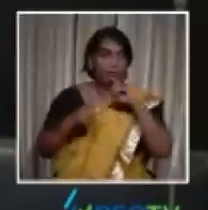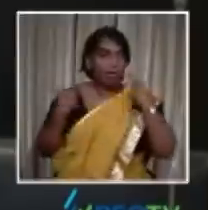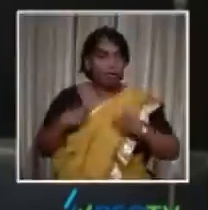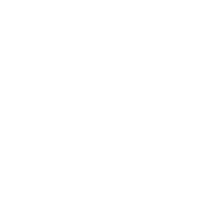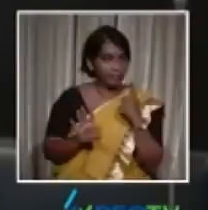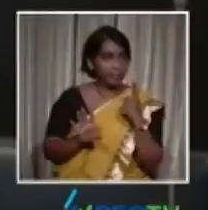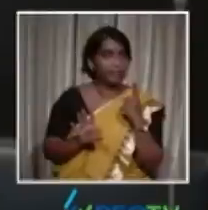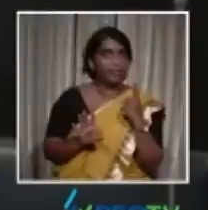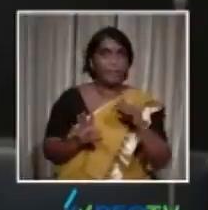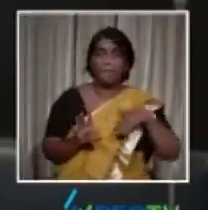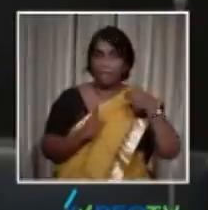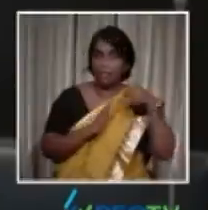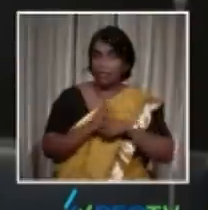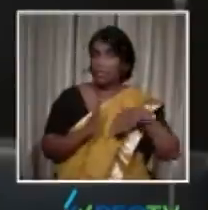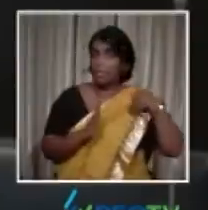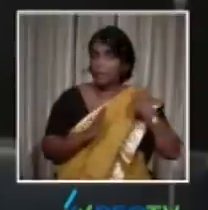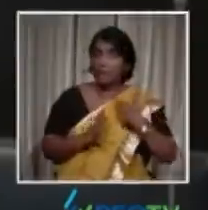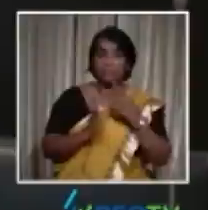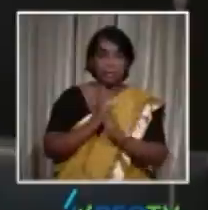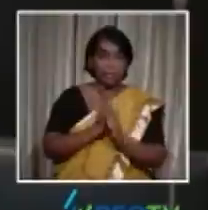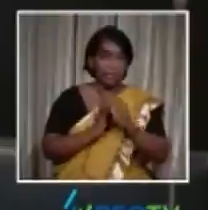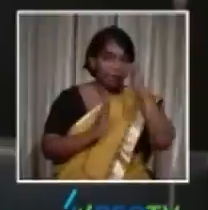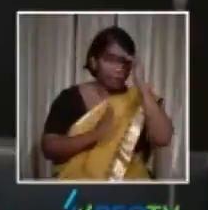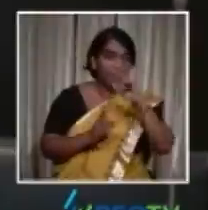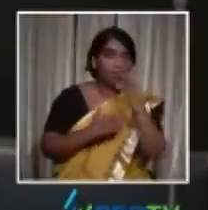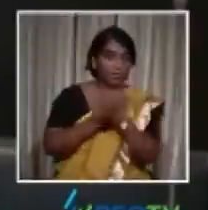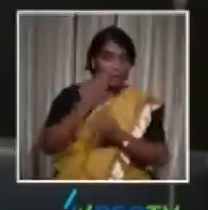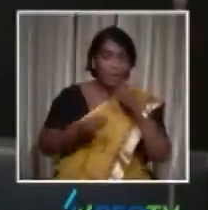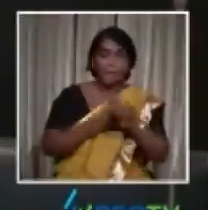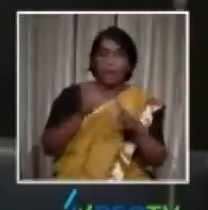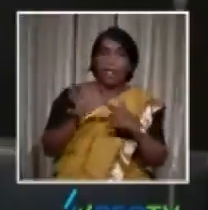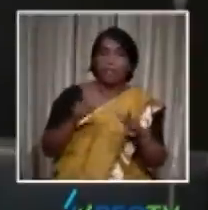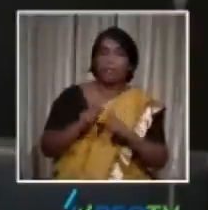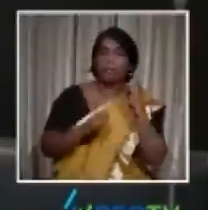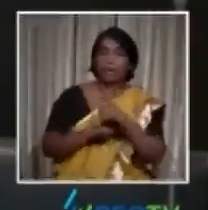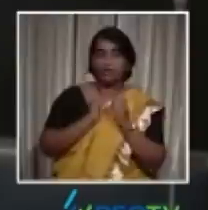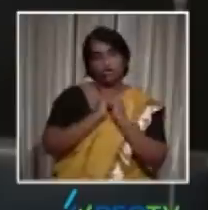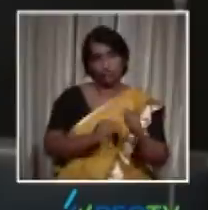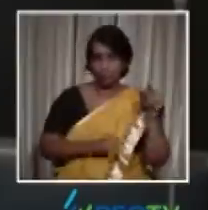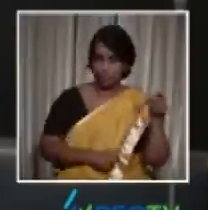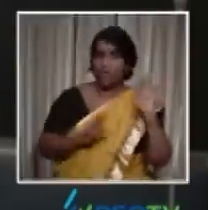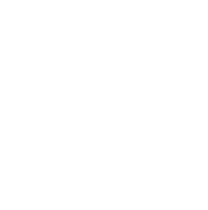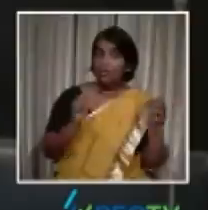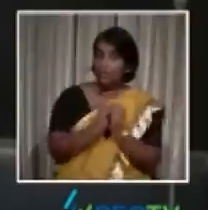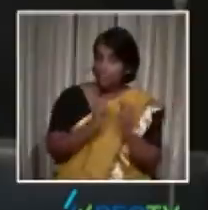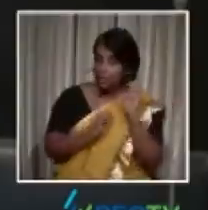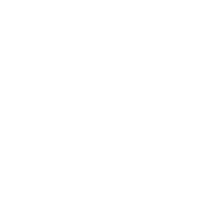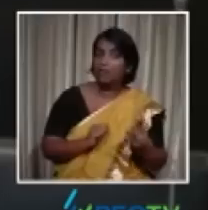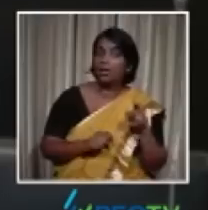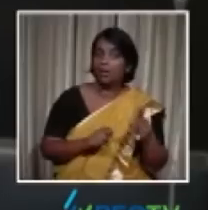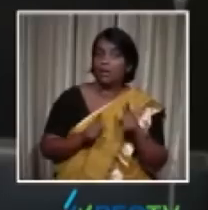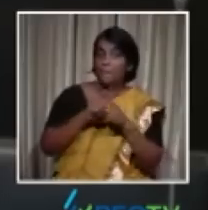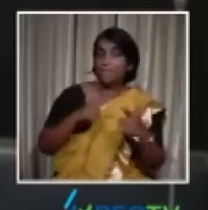ප්‍රධාන මහත්මයෙක් දකුණේ ප්‍රධානතම පාතාල නායකයාට කුඩු ජාවාරම් කරුවට අප ගන්න දවසට රුපියල් මිලියනේ ගානේ ඔවුන් එහෙම කරන ගම අර